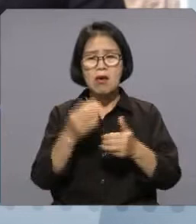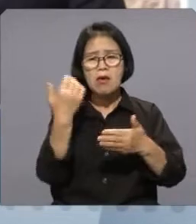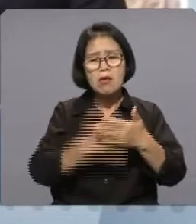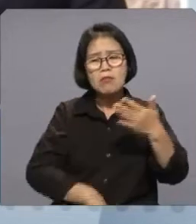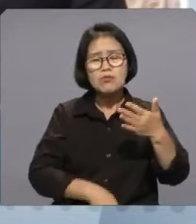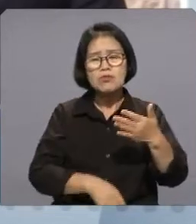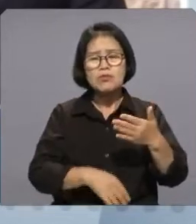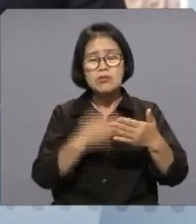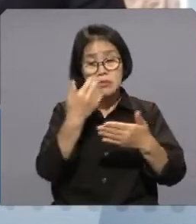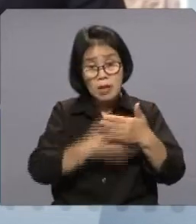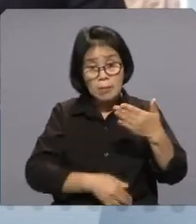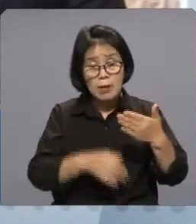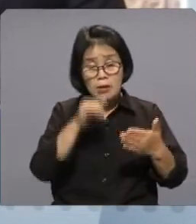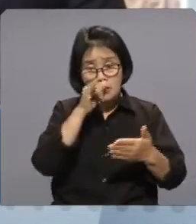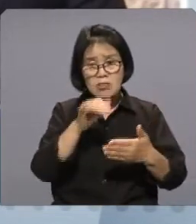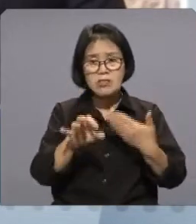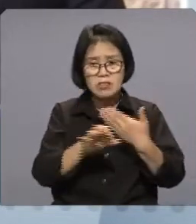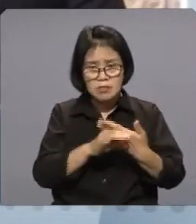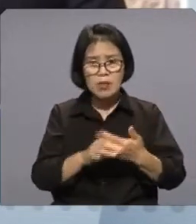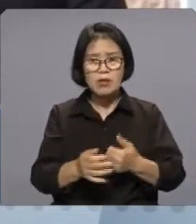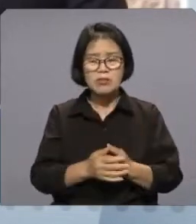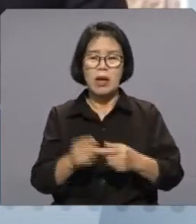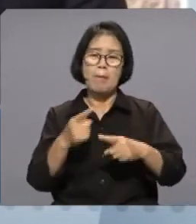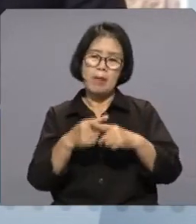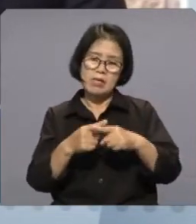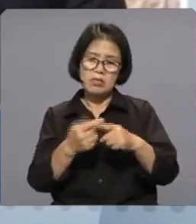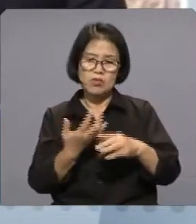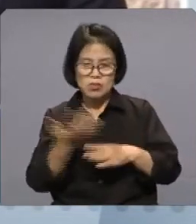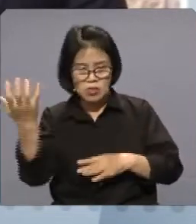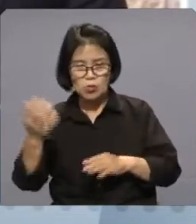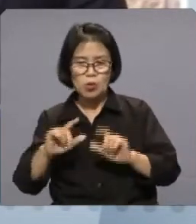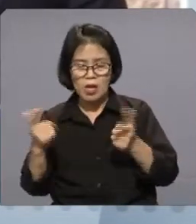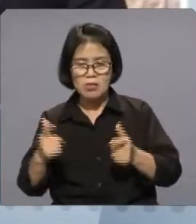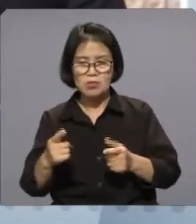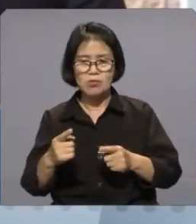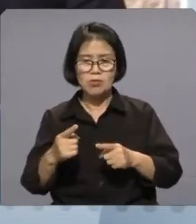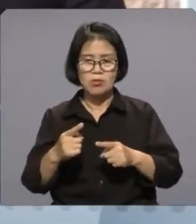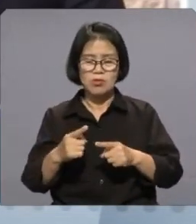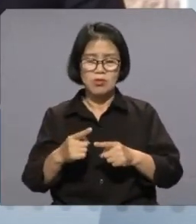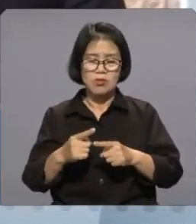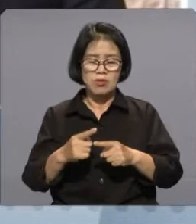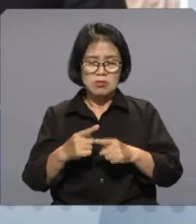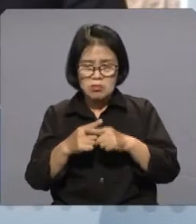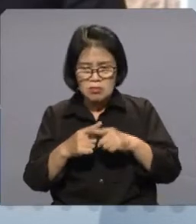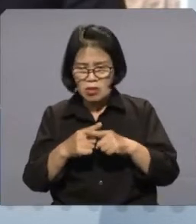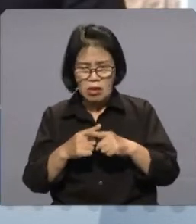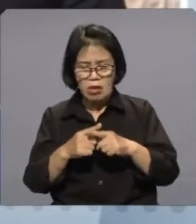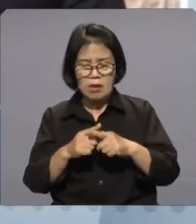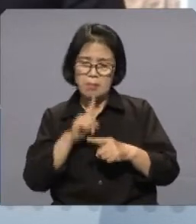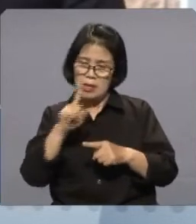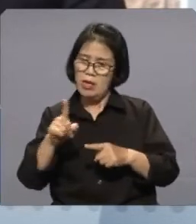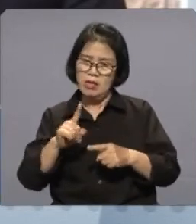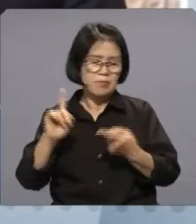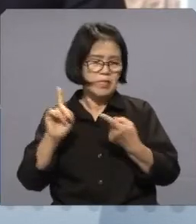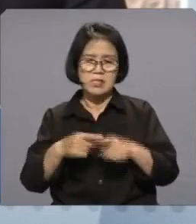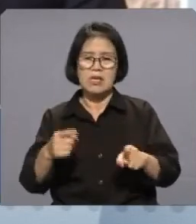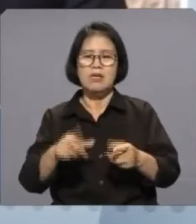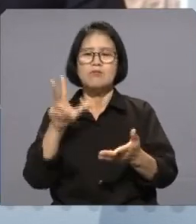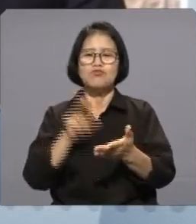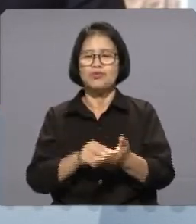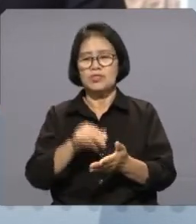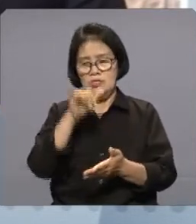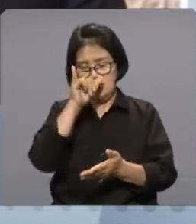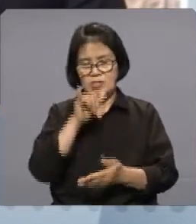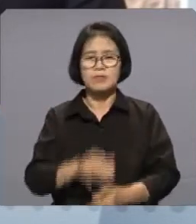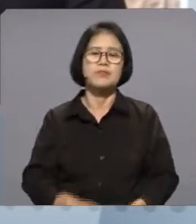부지에 남아있다고 하면 이거는 반쪽 이전도 아니고 절반 이전도 아니기 때문에 이것은 문제가 있는 협약이라고